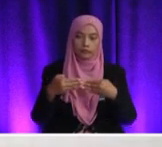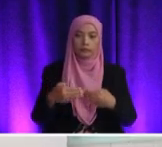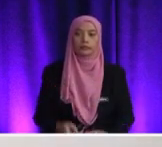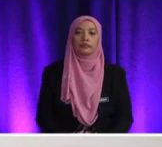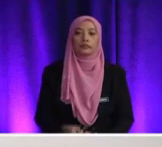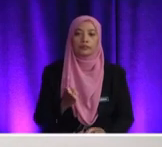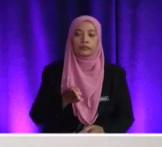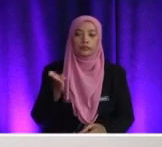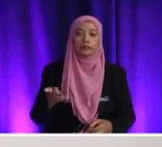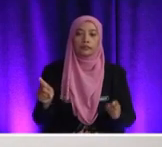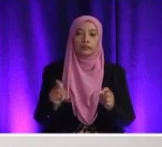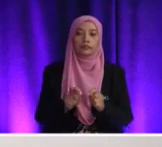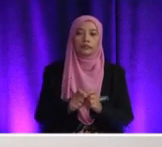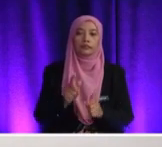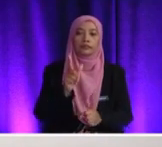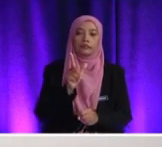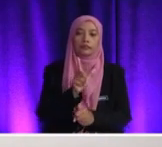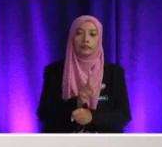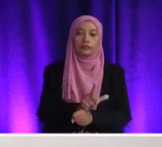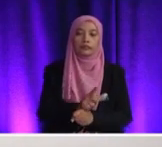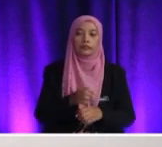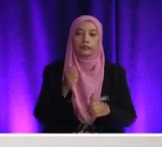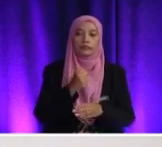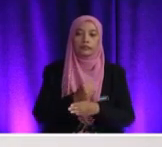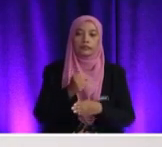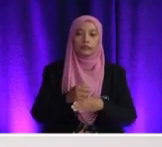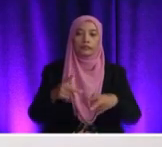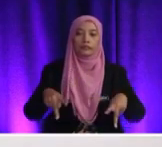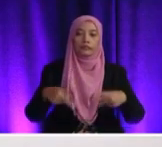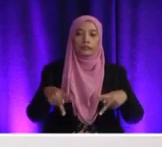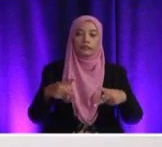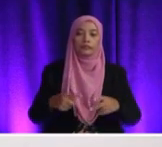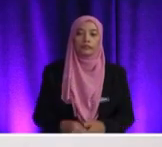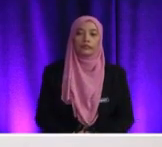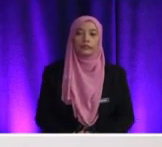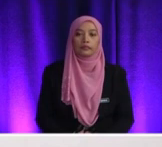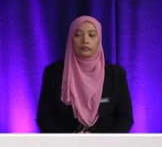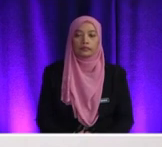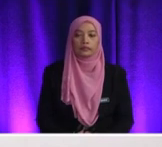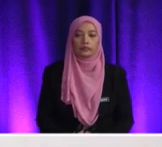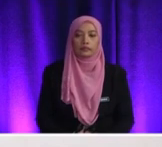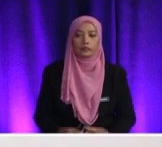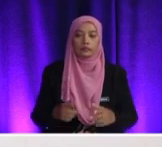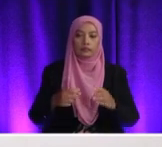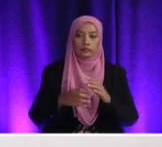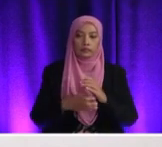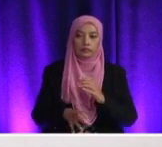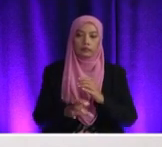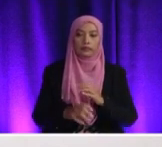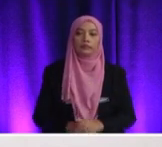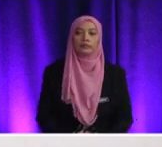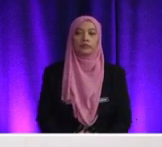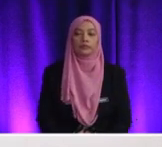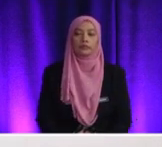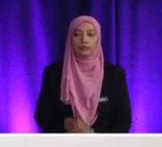thermoplastic proses penyimpanan ini beribadah pencairan sesuatu jenis logam tersebut untuk menjadikannya sebagai pengikat diantara sesuatu